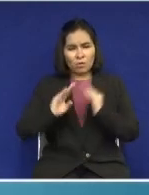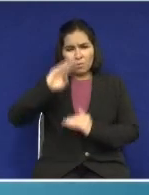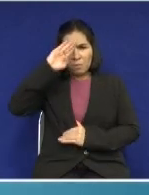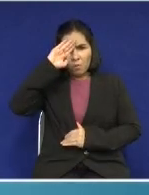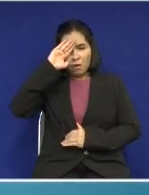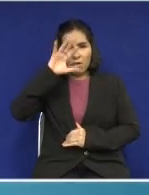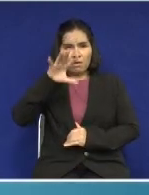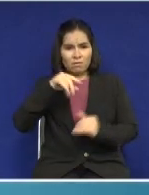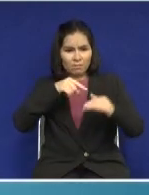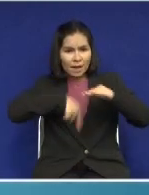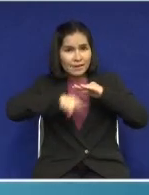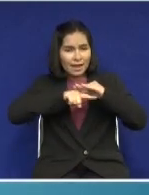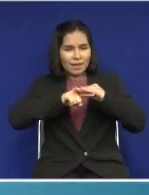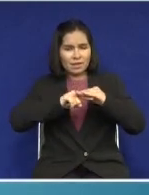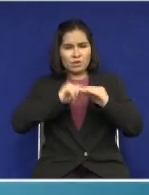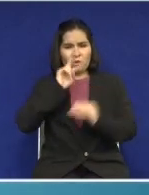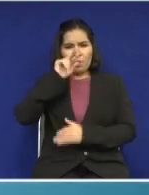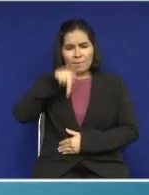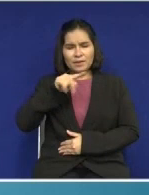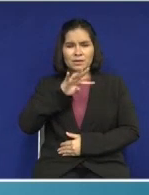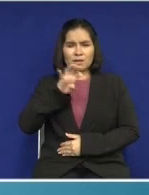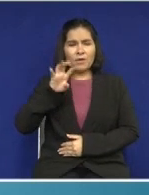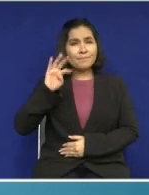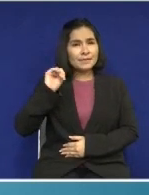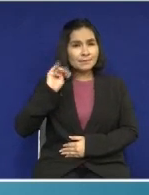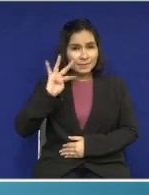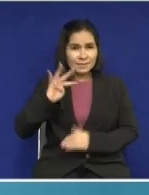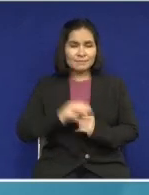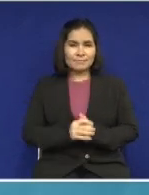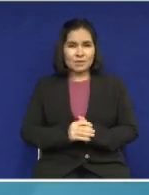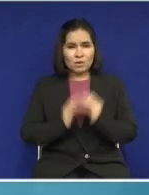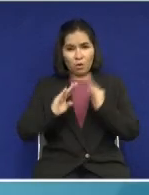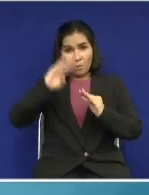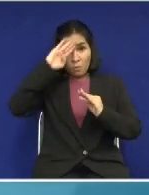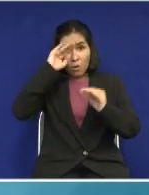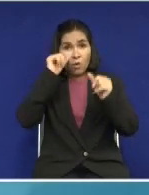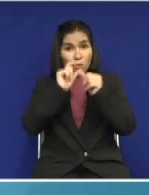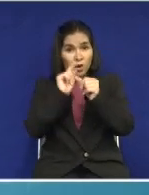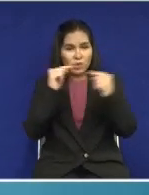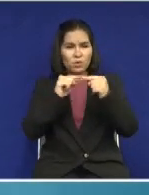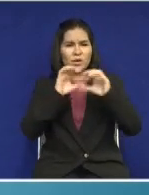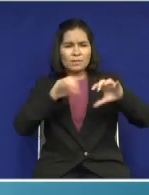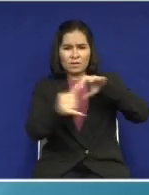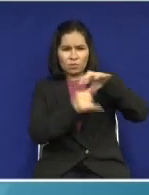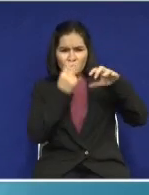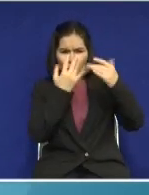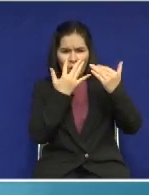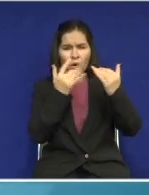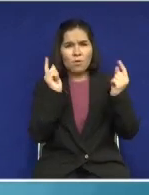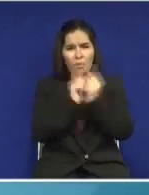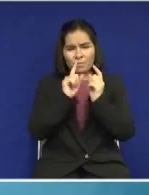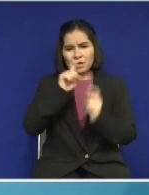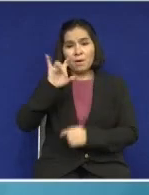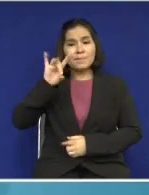เชื้อภายในประเทศนะคะ 2,444 รายพบในสถานที่เฝ้าระวังที่รัฐจัดให้184ร